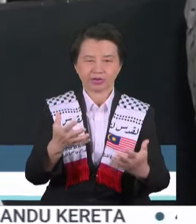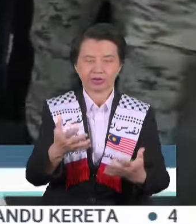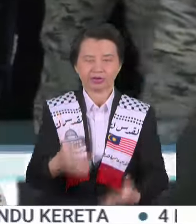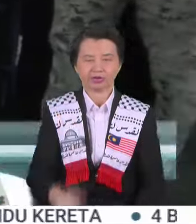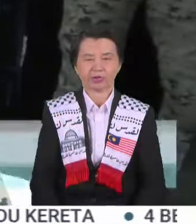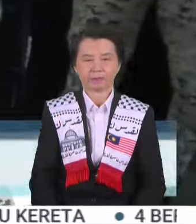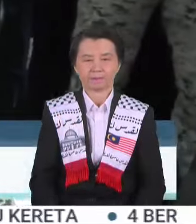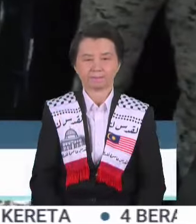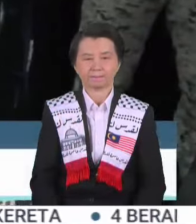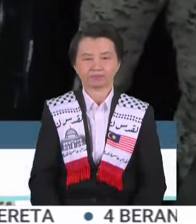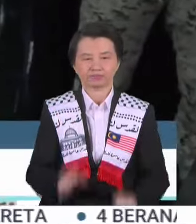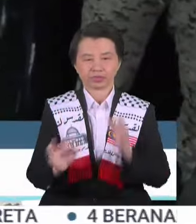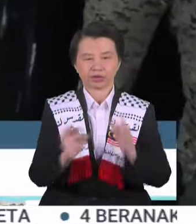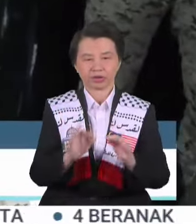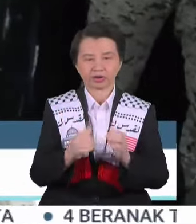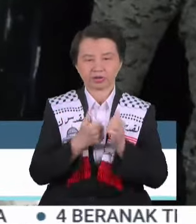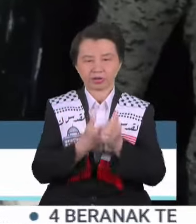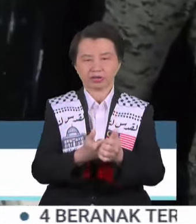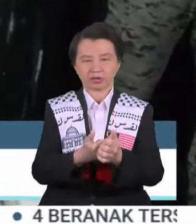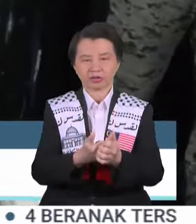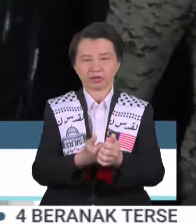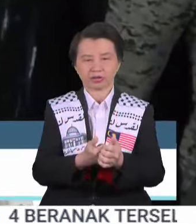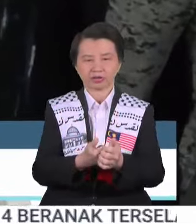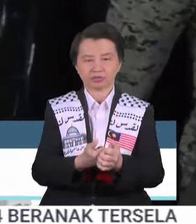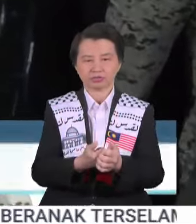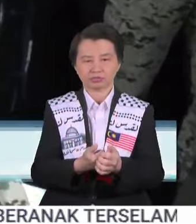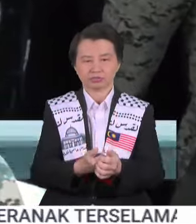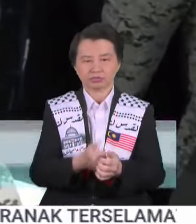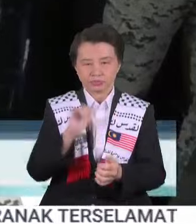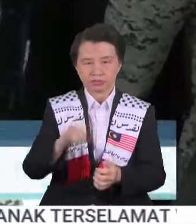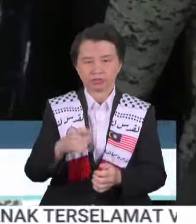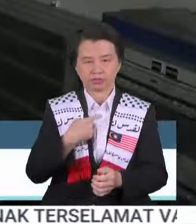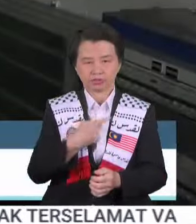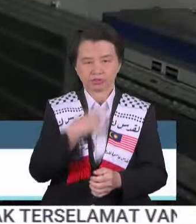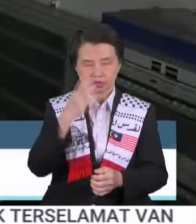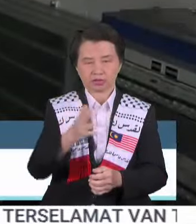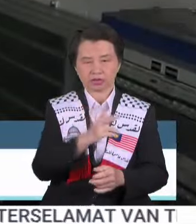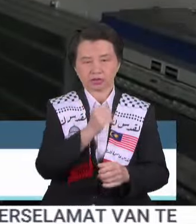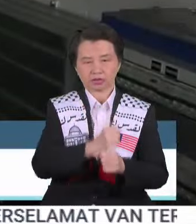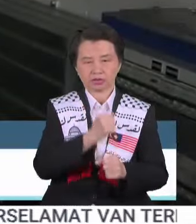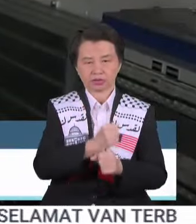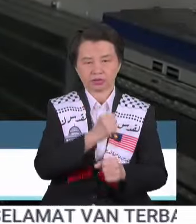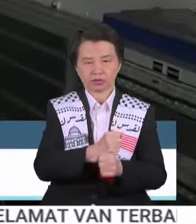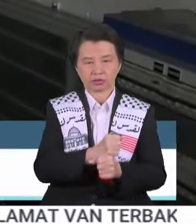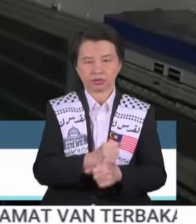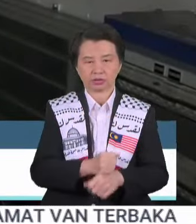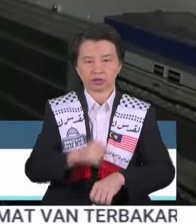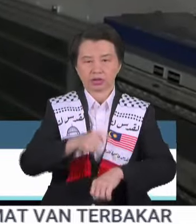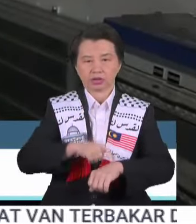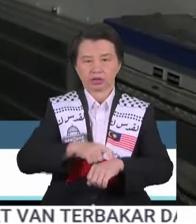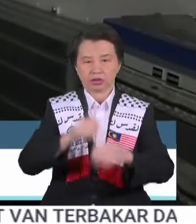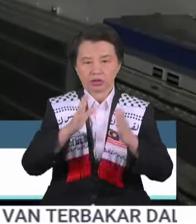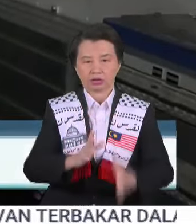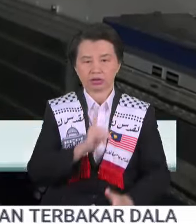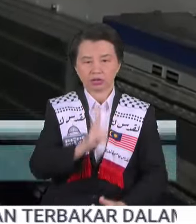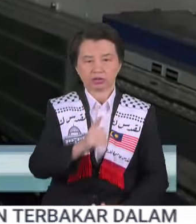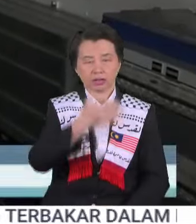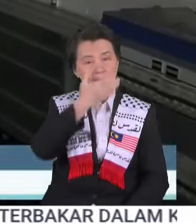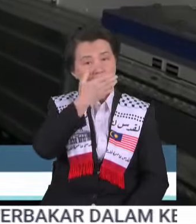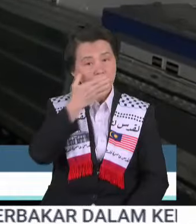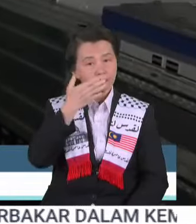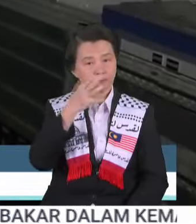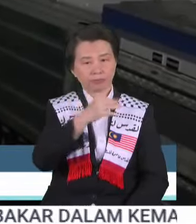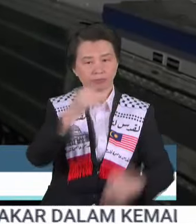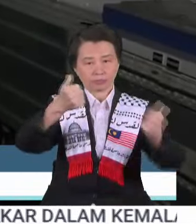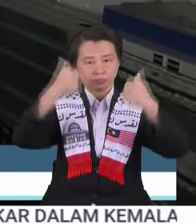semula. Kalau ikutkan dengan jadual pelayaran kami, memang kami akan bekerja lah. Di waktu umat Islam berpuasa dan